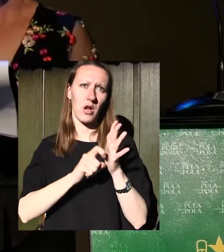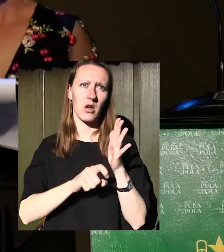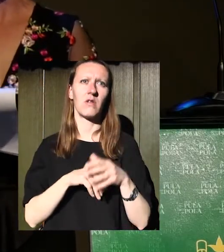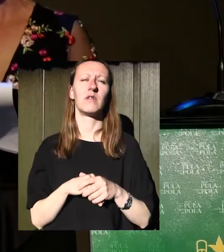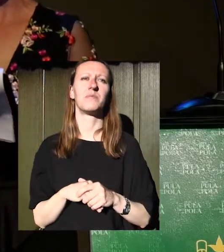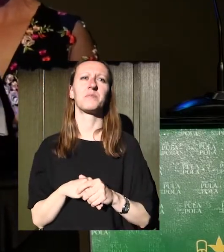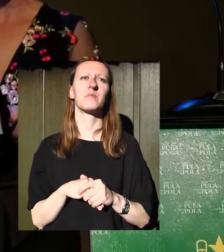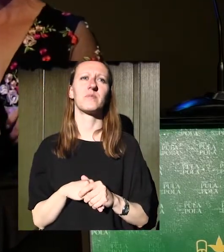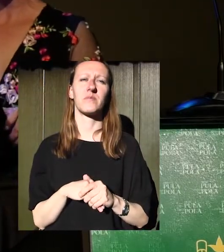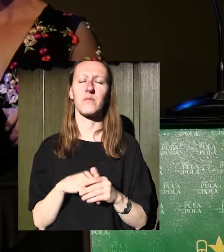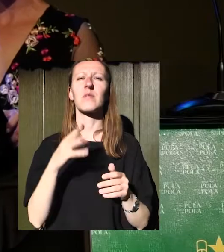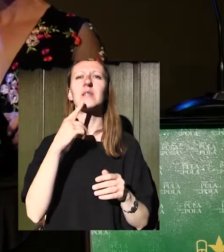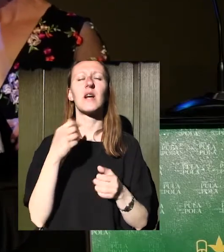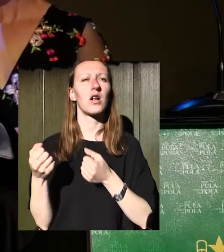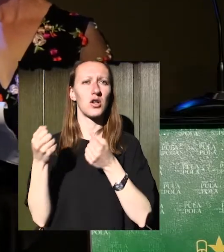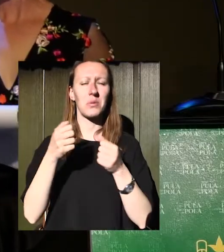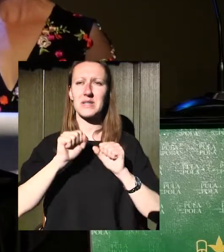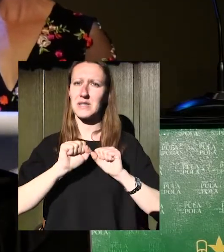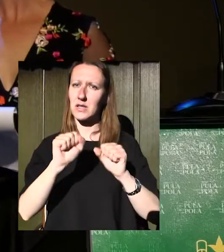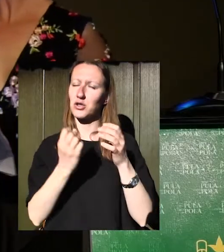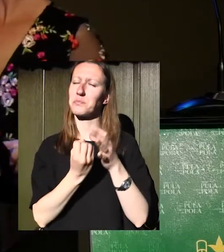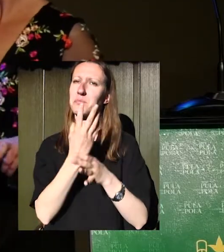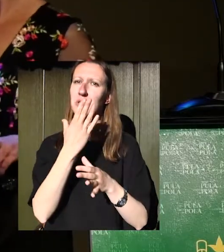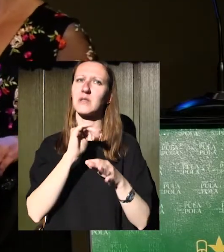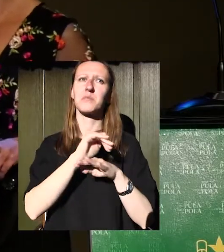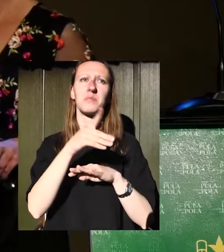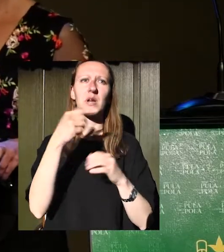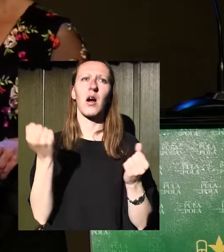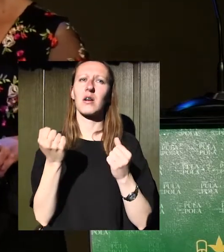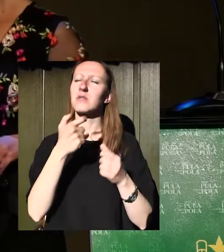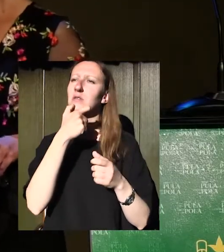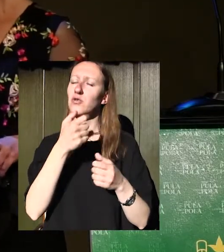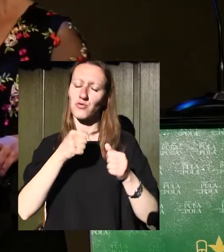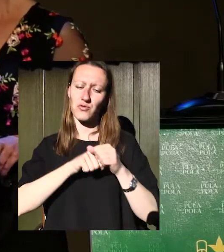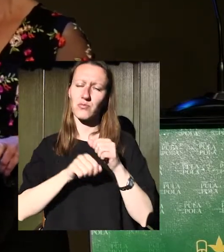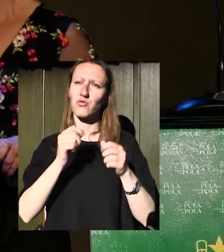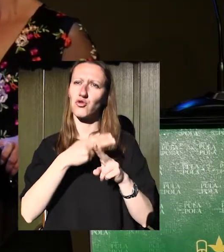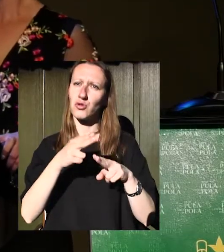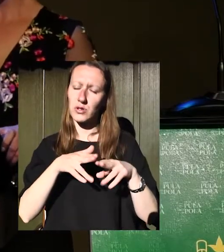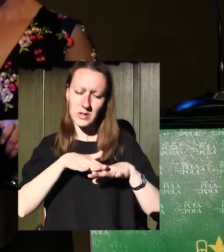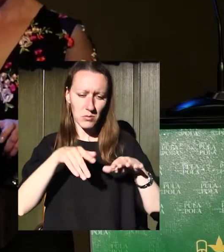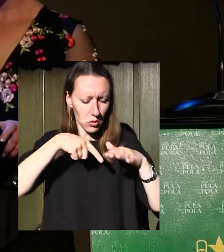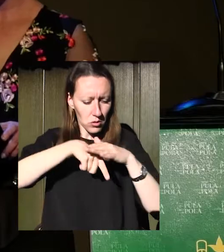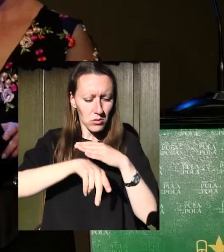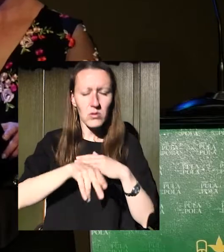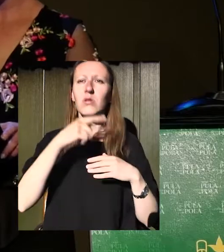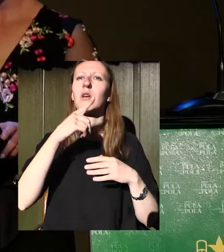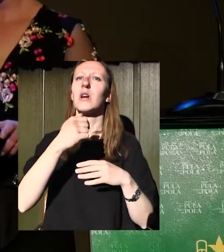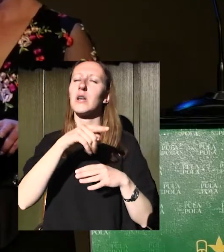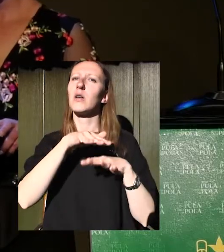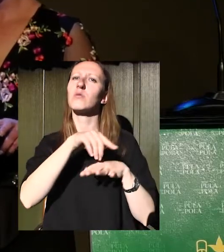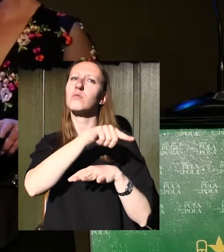članove. Per il particolare contributo alla protezione dell'ambiente attraverso azioni ecologiche di pulizia dei fondali marini e